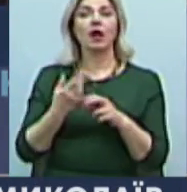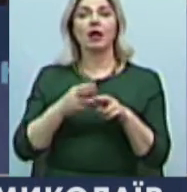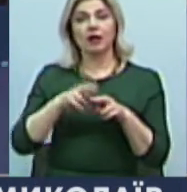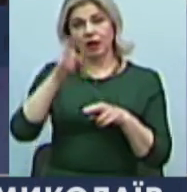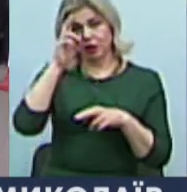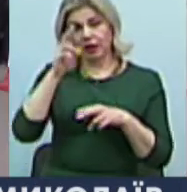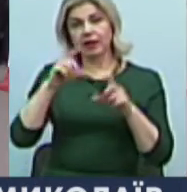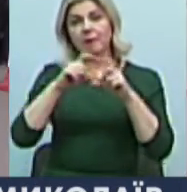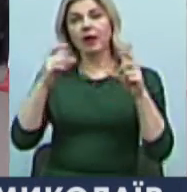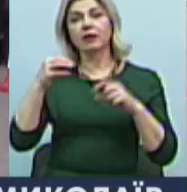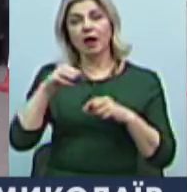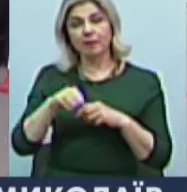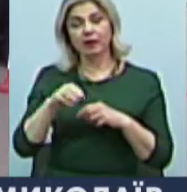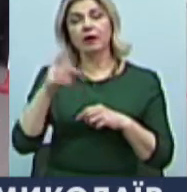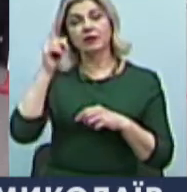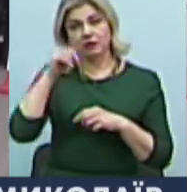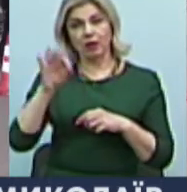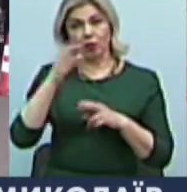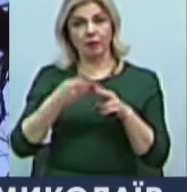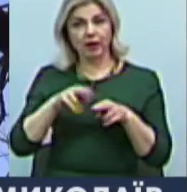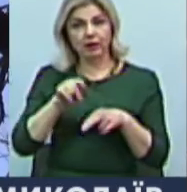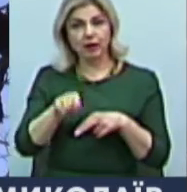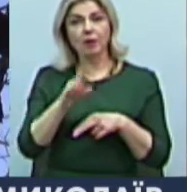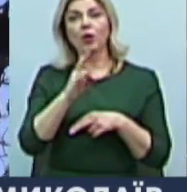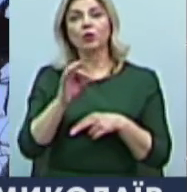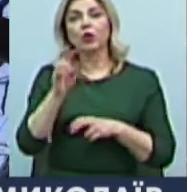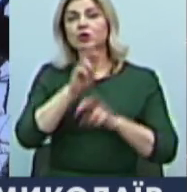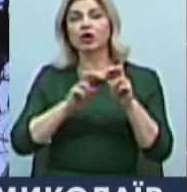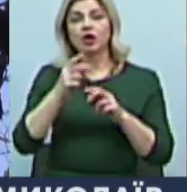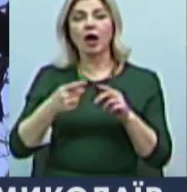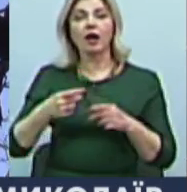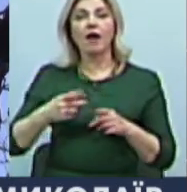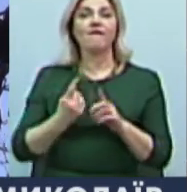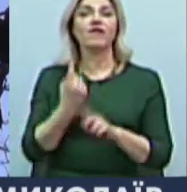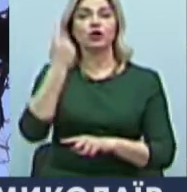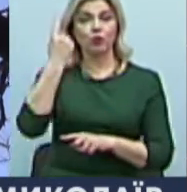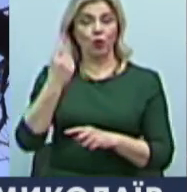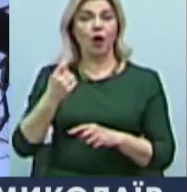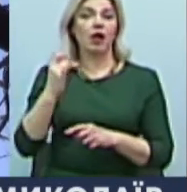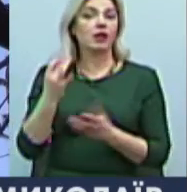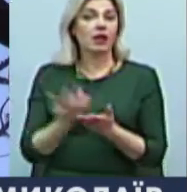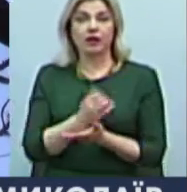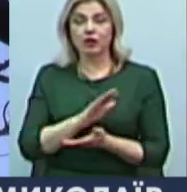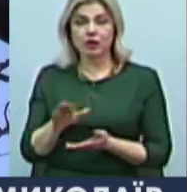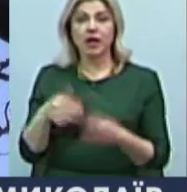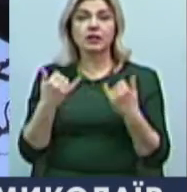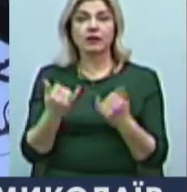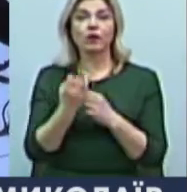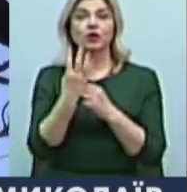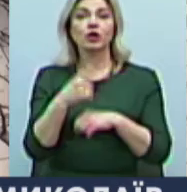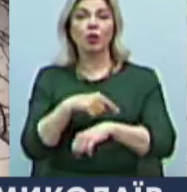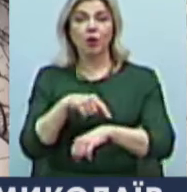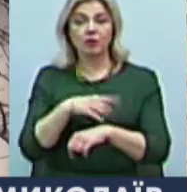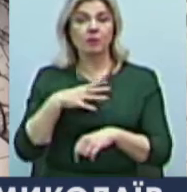Держдепартамент 1588 про це знав. Але вони шукали вишку, але так нічого не знайшли. Сьогодні о 14 годині